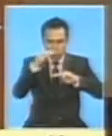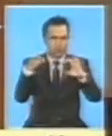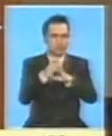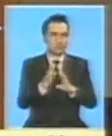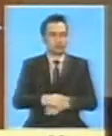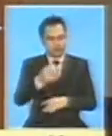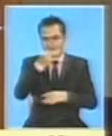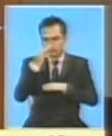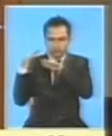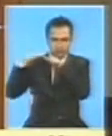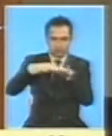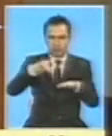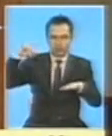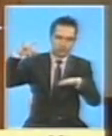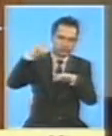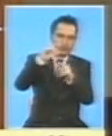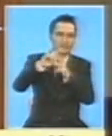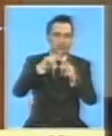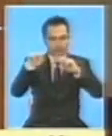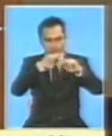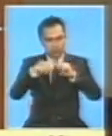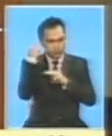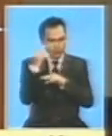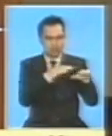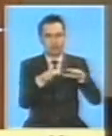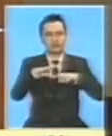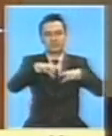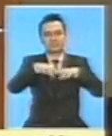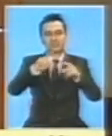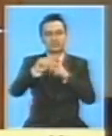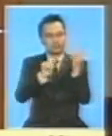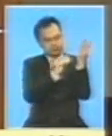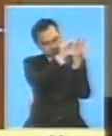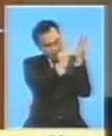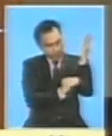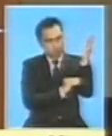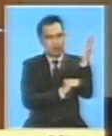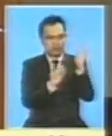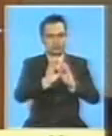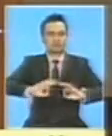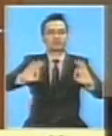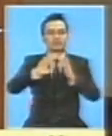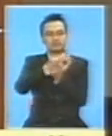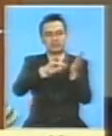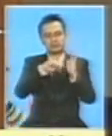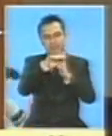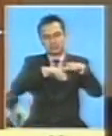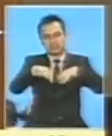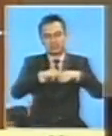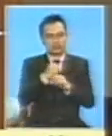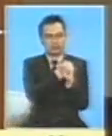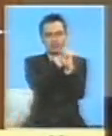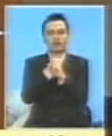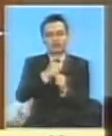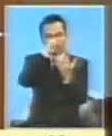กทางทะเลทางอากาศในการรองรับการพัฒนาเขตเศรษฐกิจพิเศษตามแนวชายแดนนะครับอันนี้เป็นสิ่งสำคัญที่เป็นนโยบายเกี่ยวข้องด้านความมั่นคงด้วยน